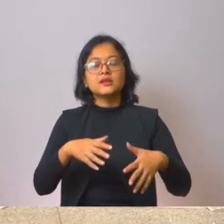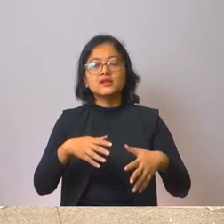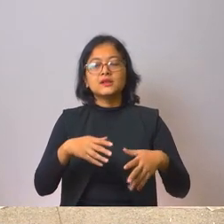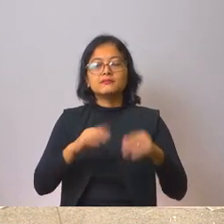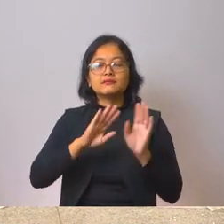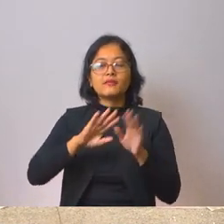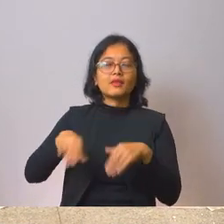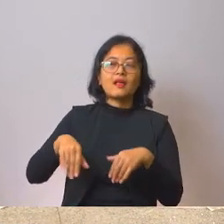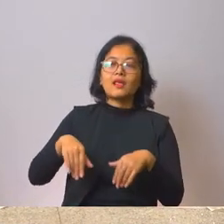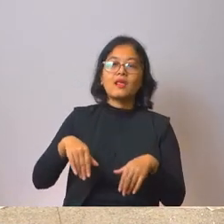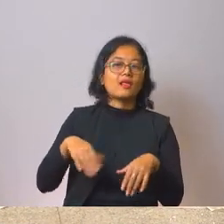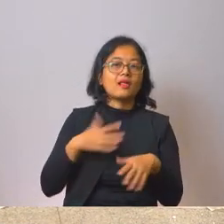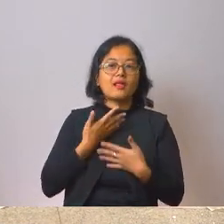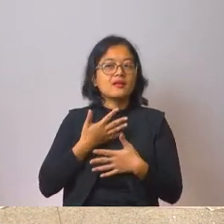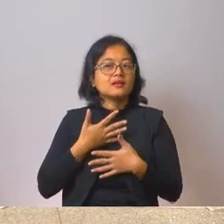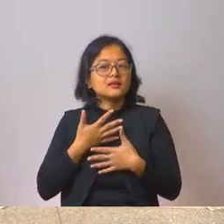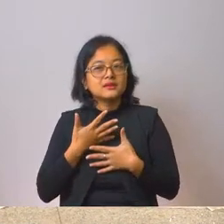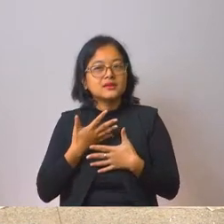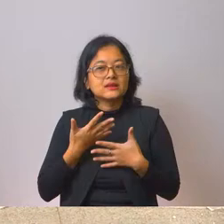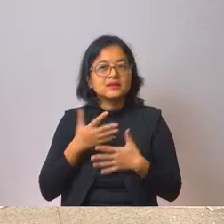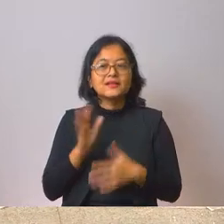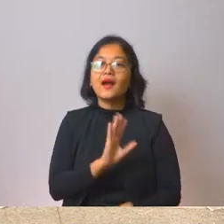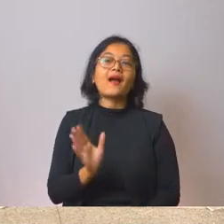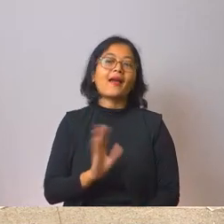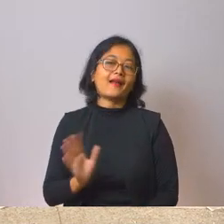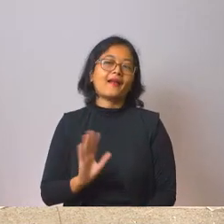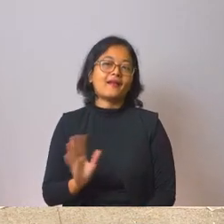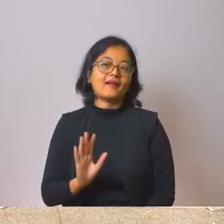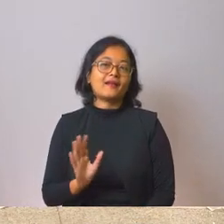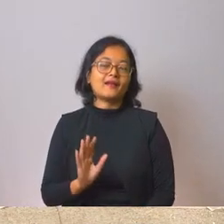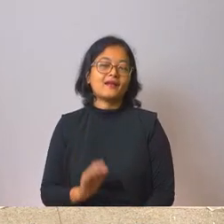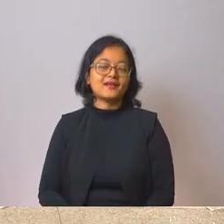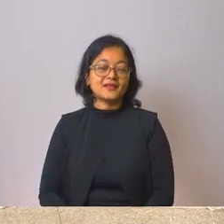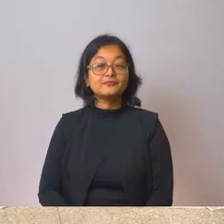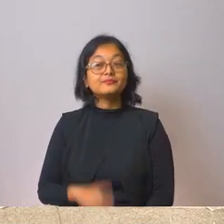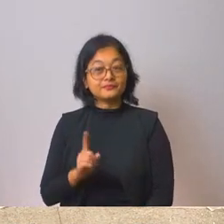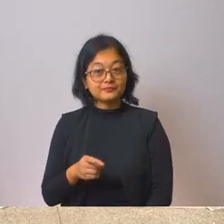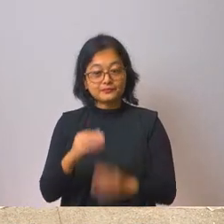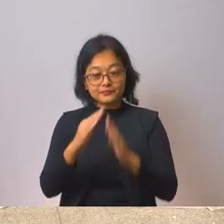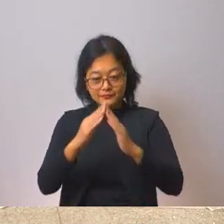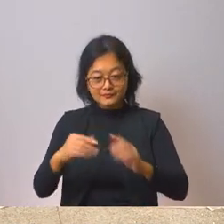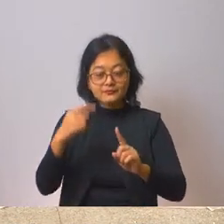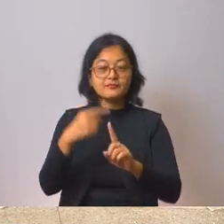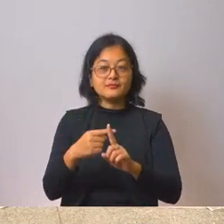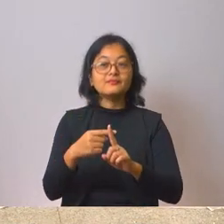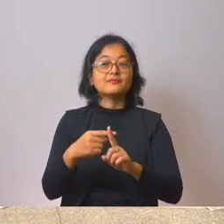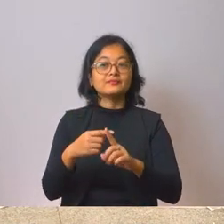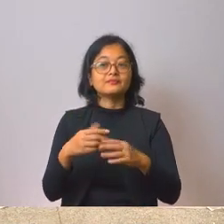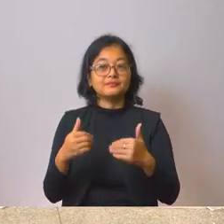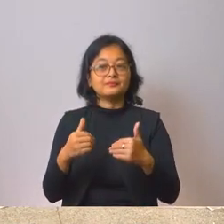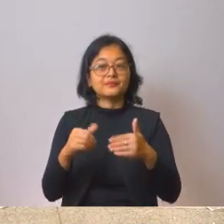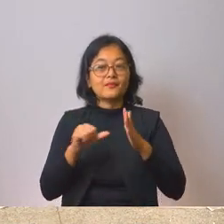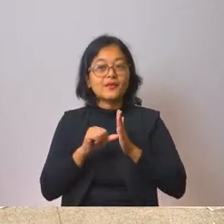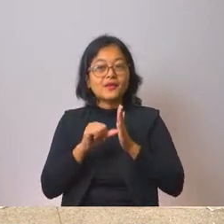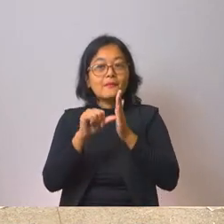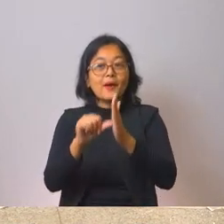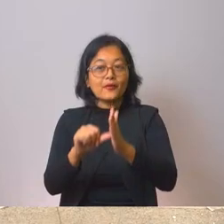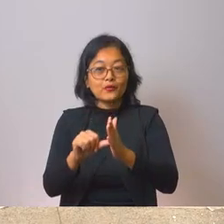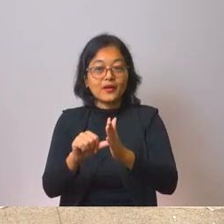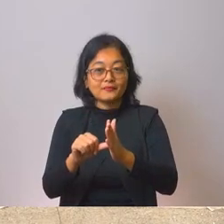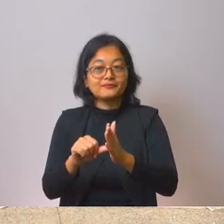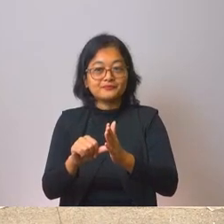jalan keluarnya. Gereja sudah berusaha melakukannya. Gereja sudah mulai bantu. Kawita, Dimabit,